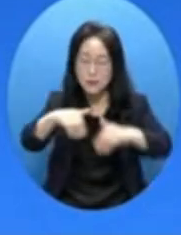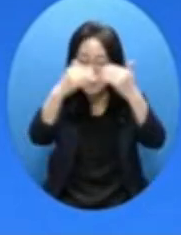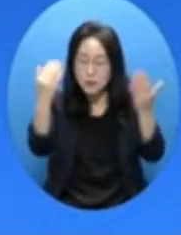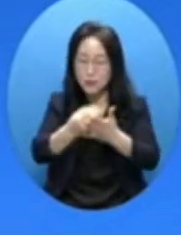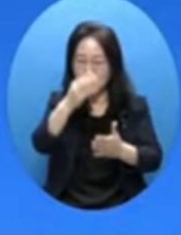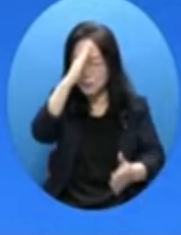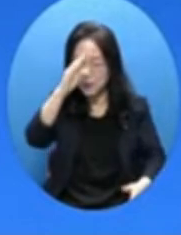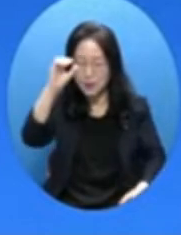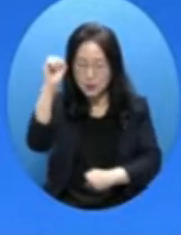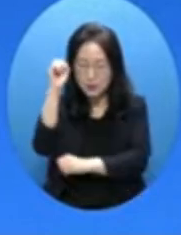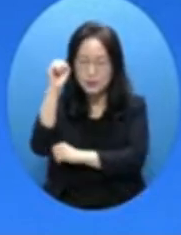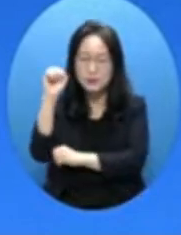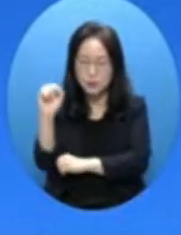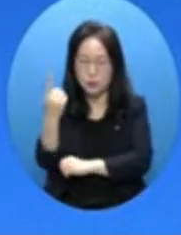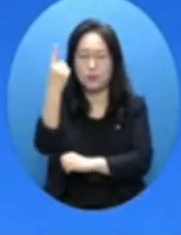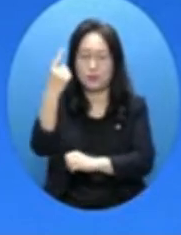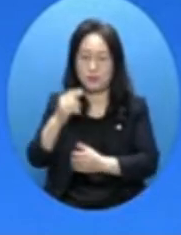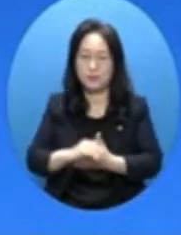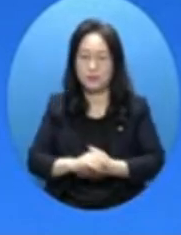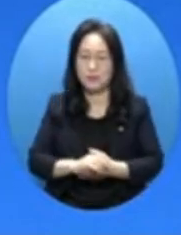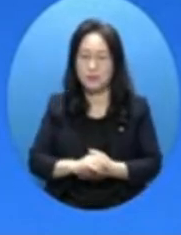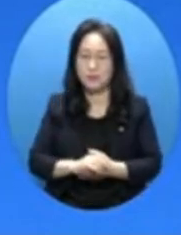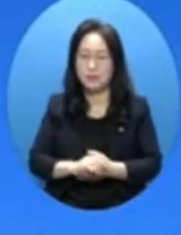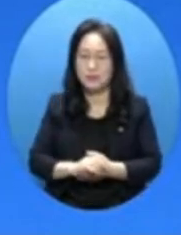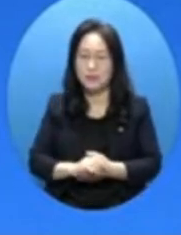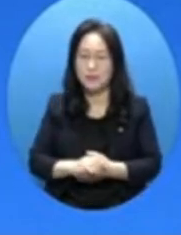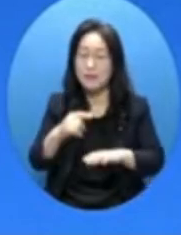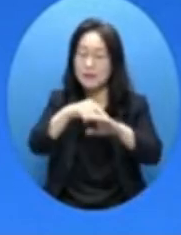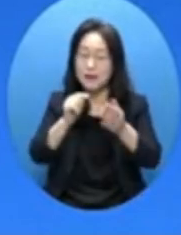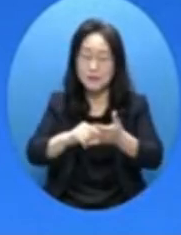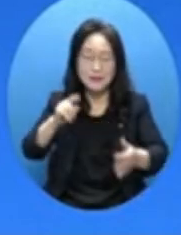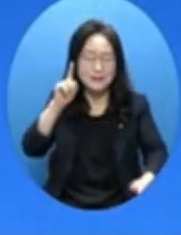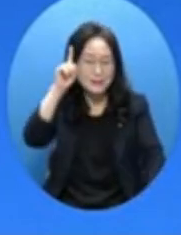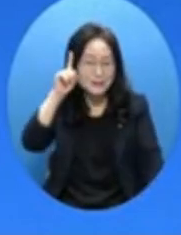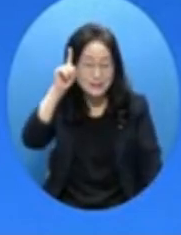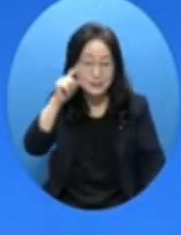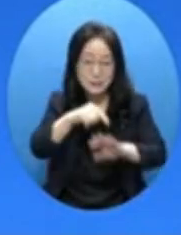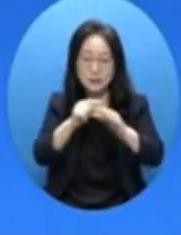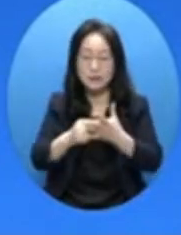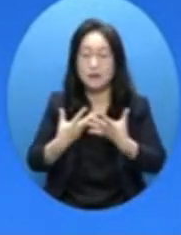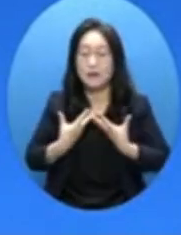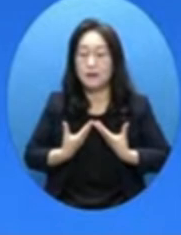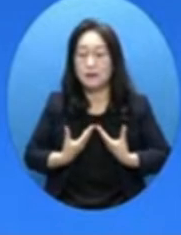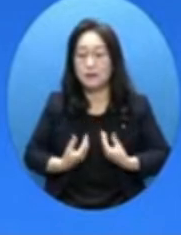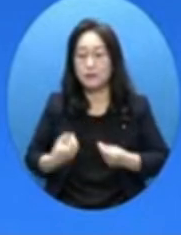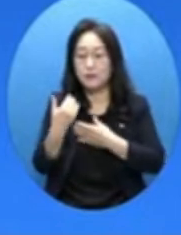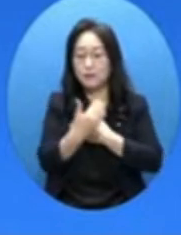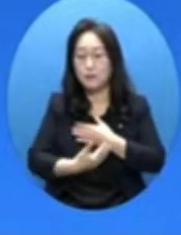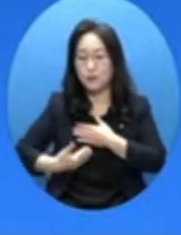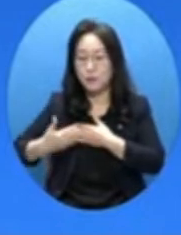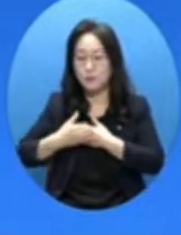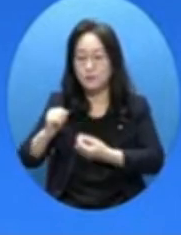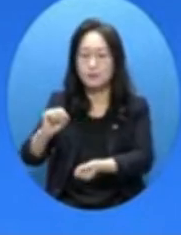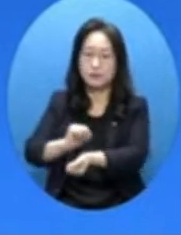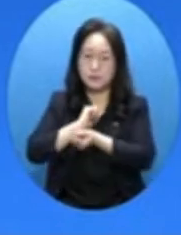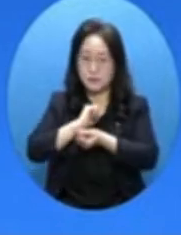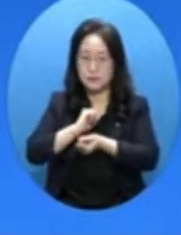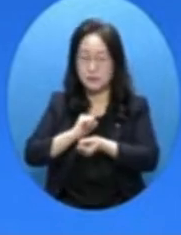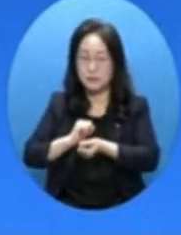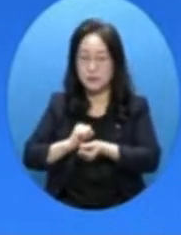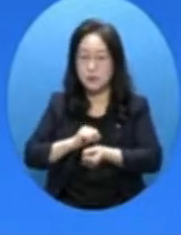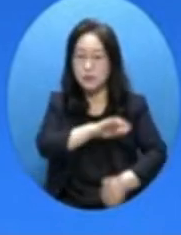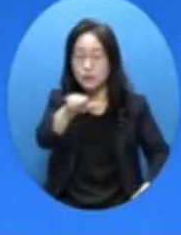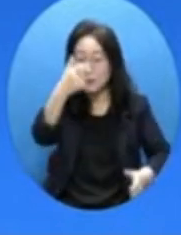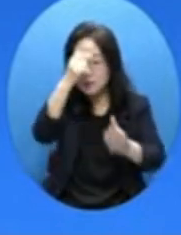근원이라고 얘기합니다. 마음의 스트레스 받고 마음이 무너지면 온몸이 무너지는 것입니다. 그런데 우리가 기도할